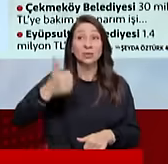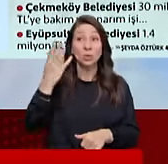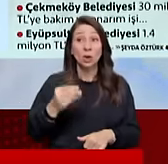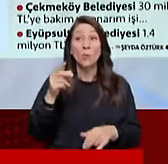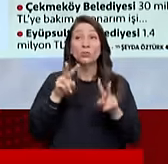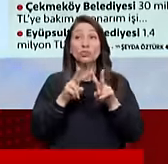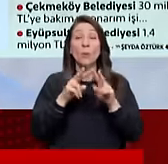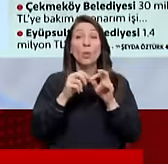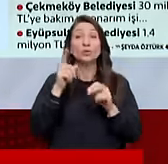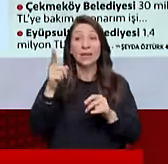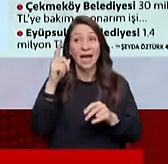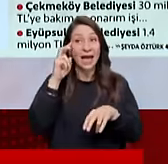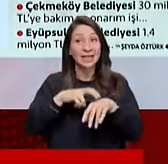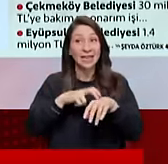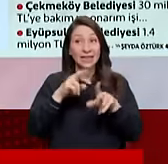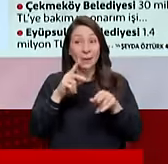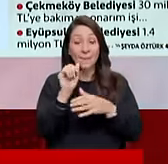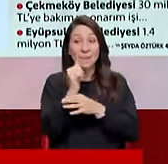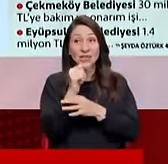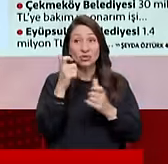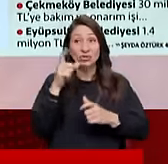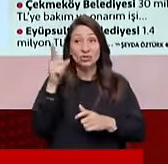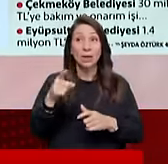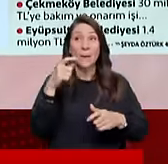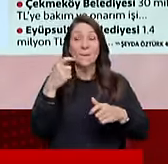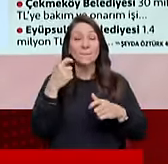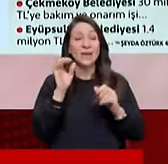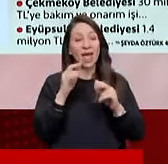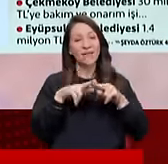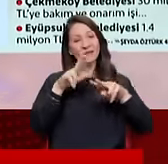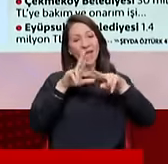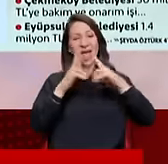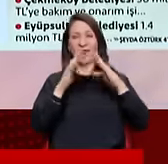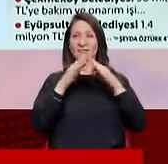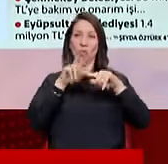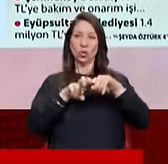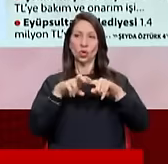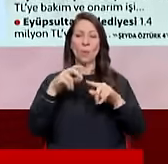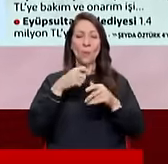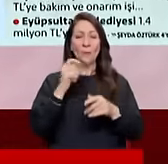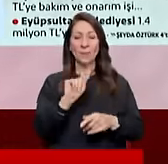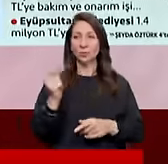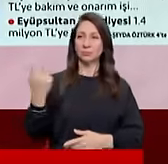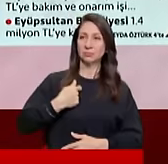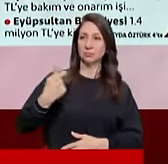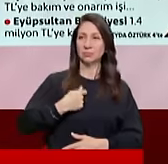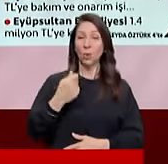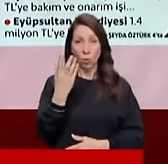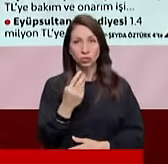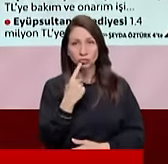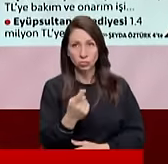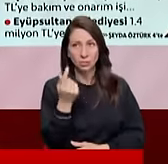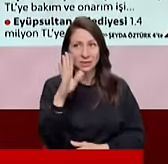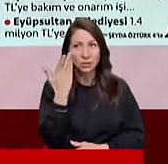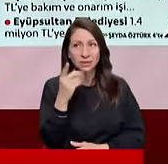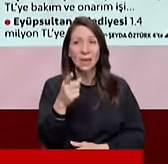Mustafa Bozbey'in hatırlattığı gibi Bilecik'te de bankamatik memurları olduğunu kendisi söylemişti. Birazdan